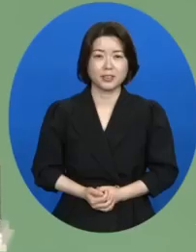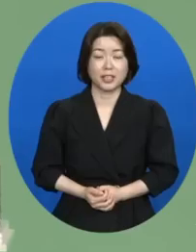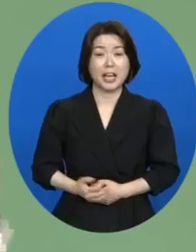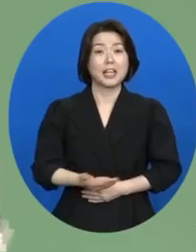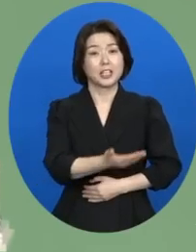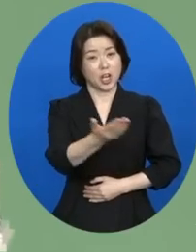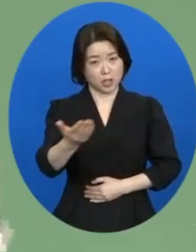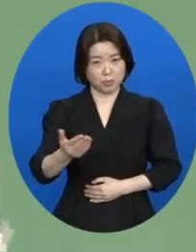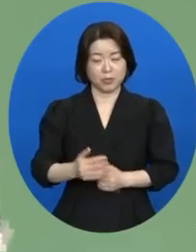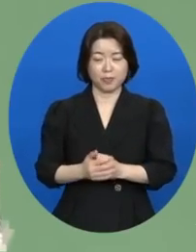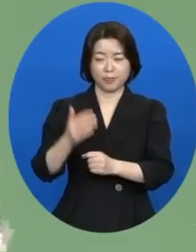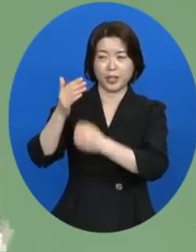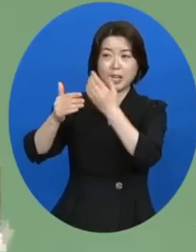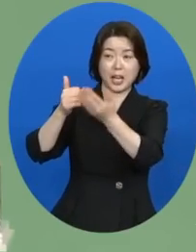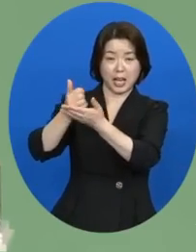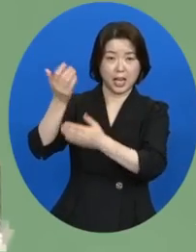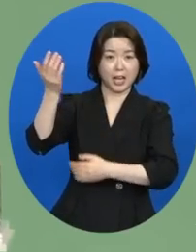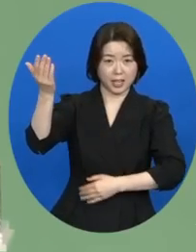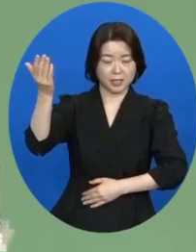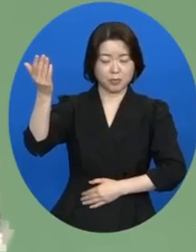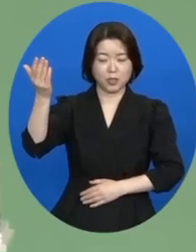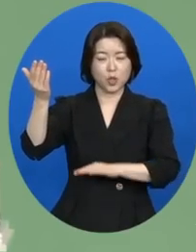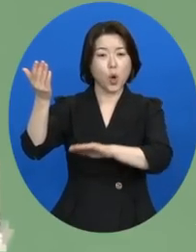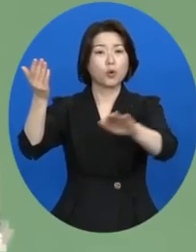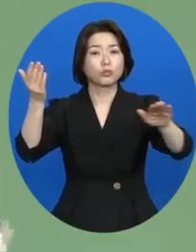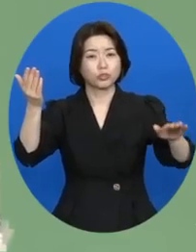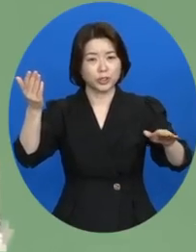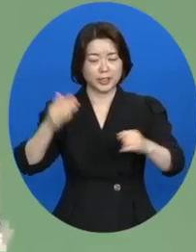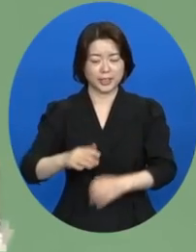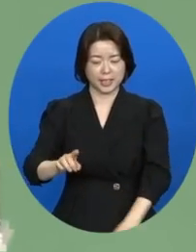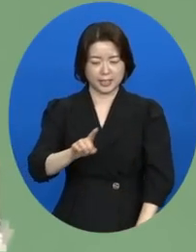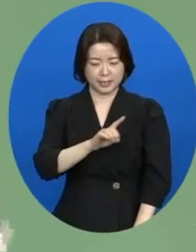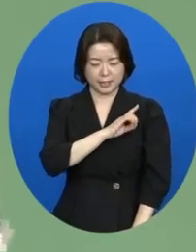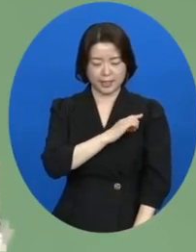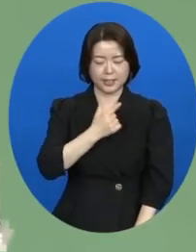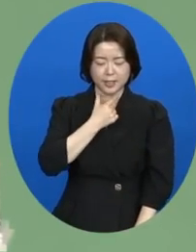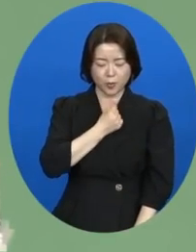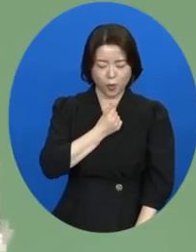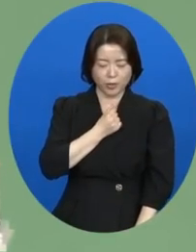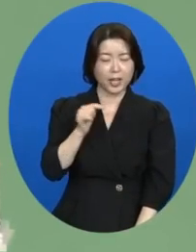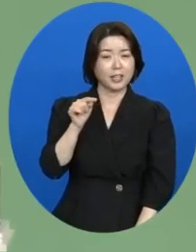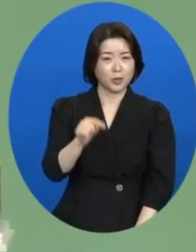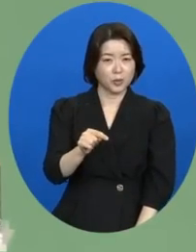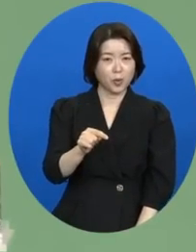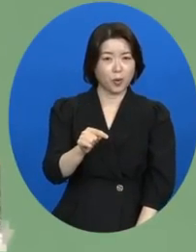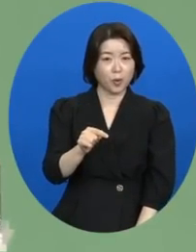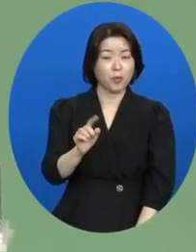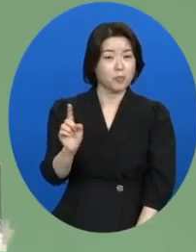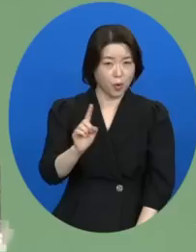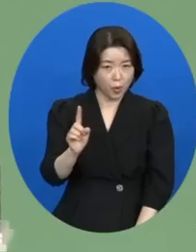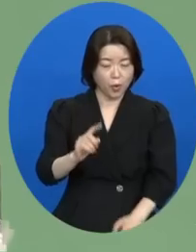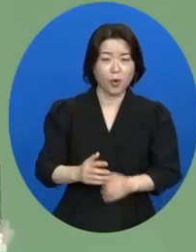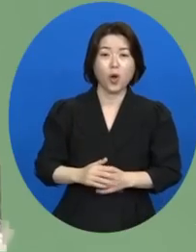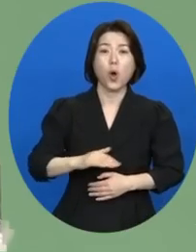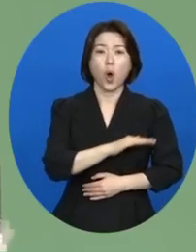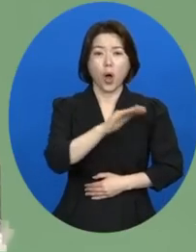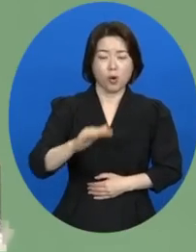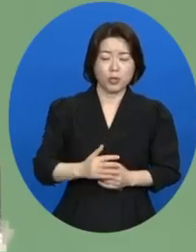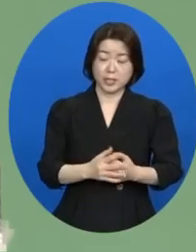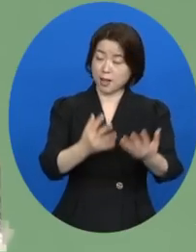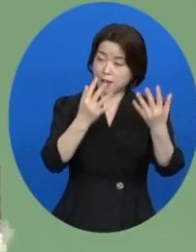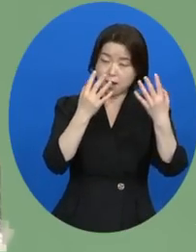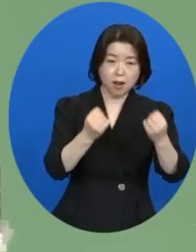여러분, 하느님께서 저희들에게 가장 원하시는 것은 우리가